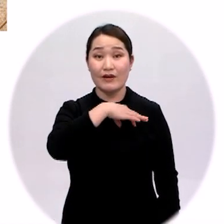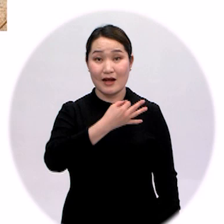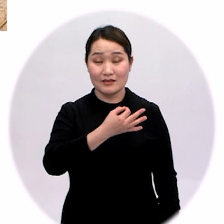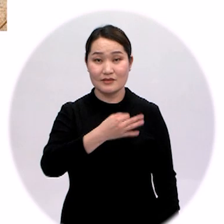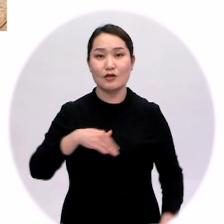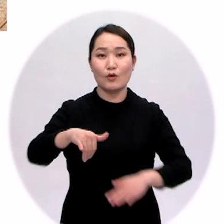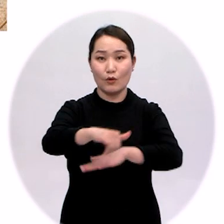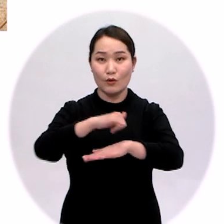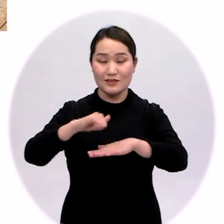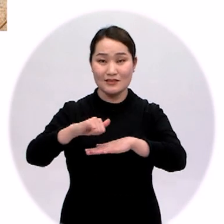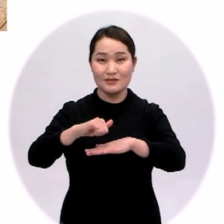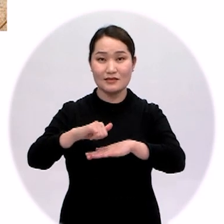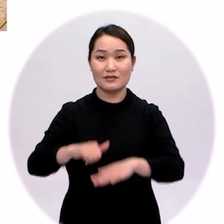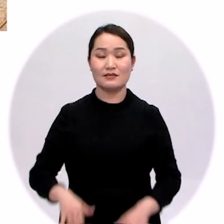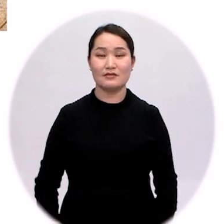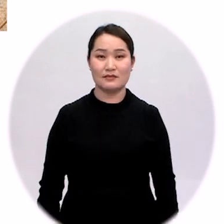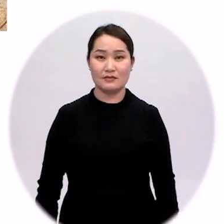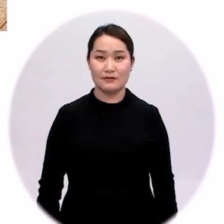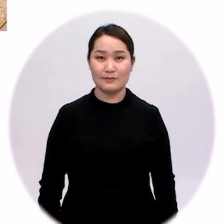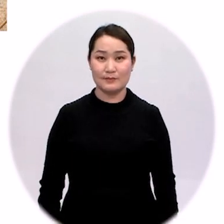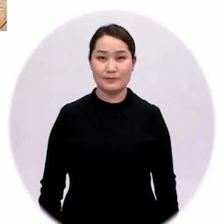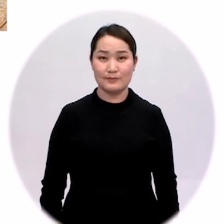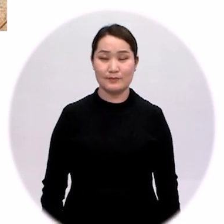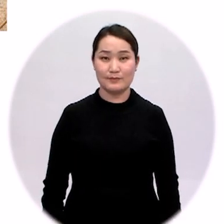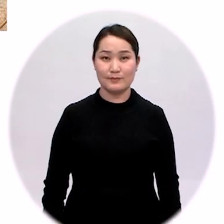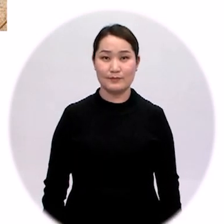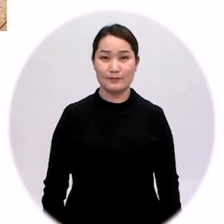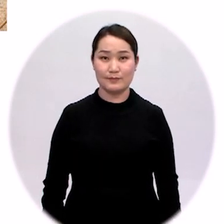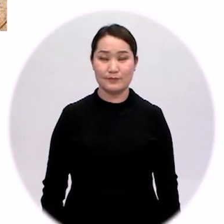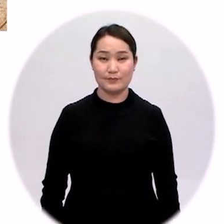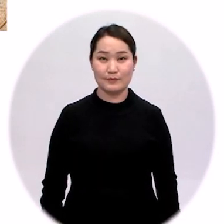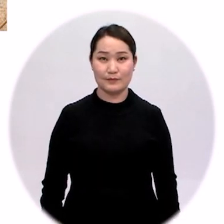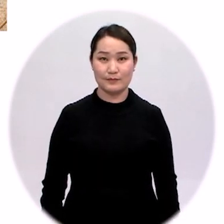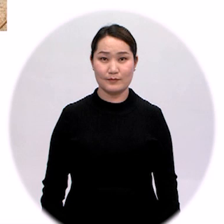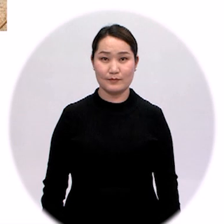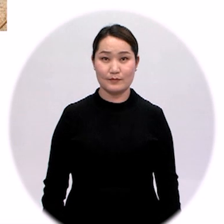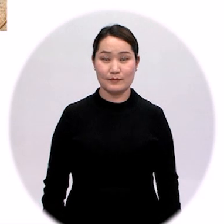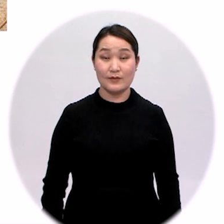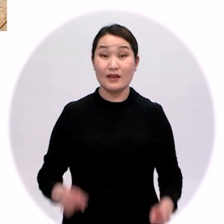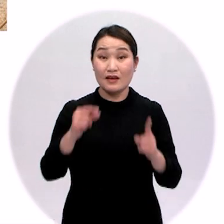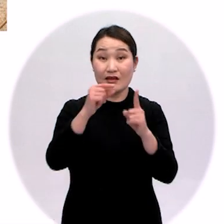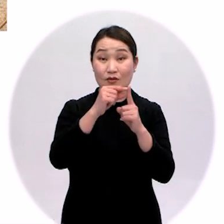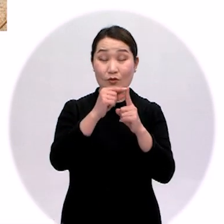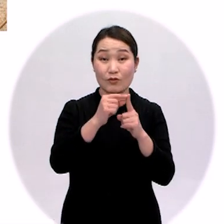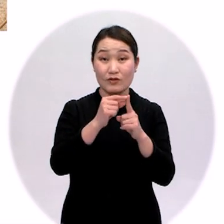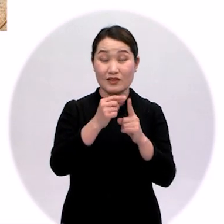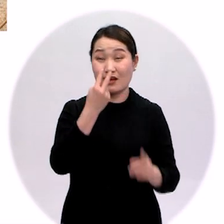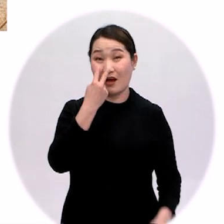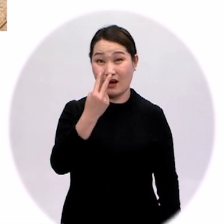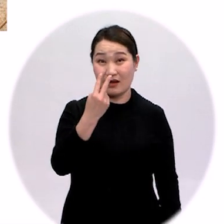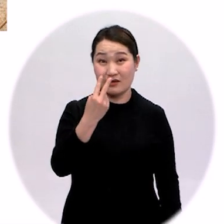Франц улс. За, бидний уншсан эдгээр үгсээс ажиглахад F